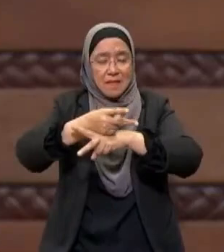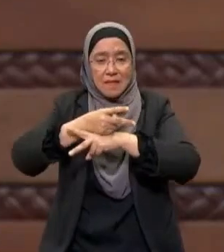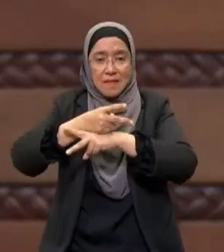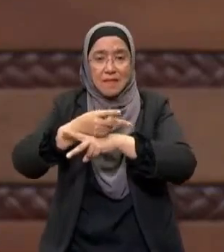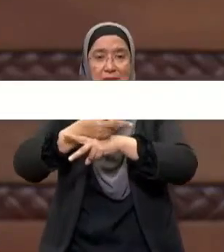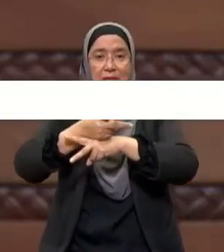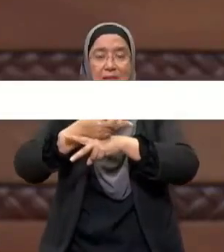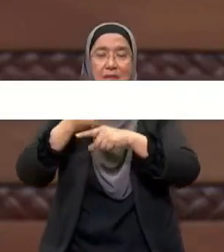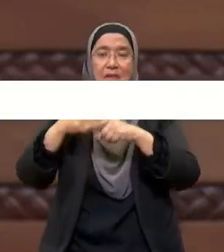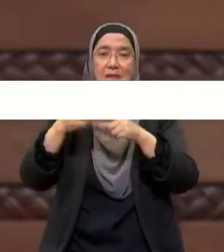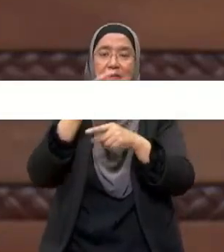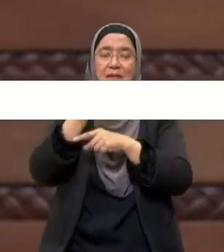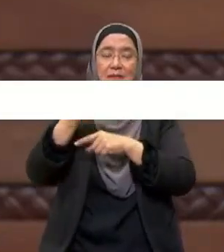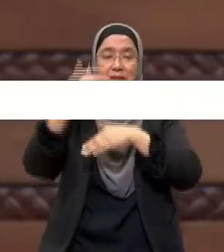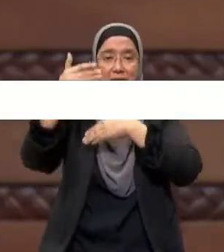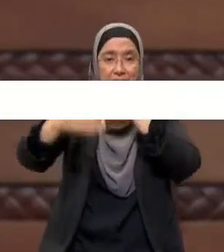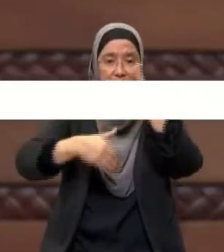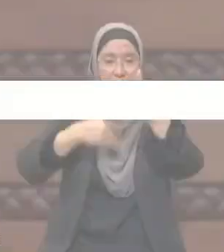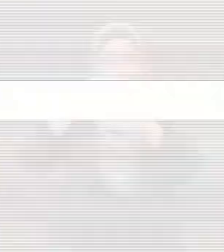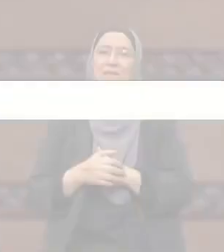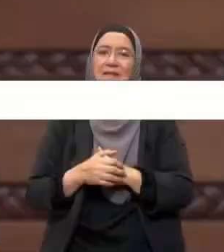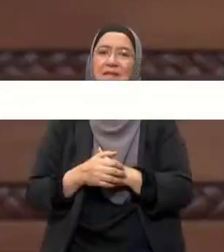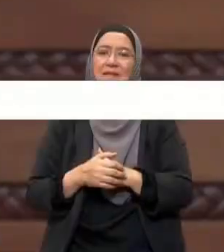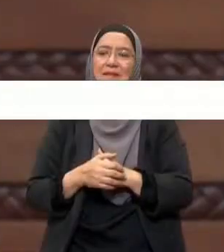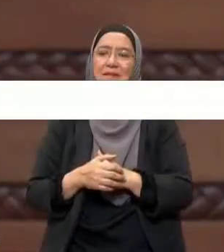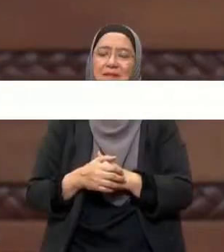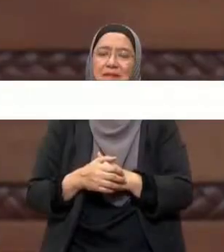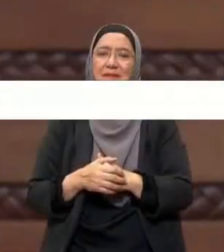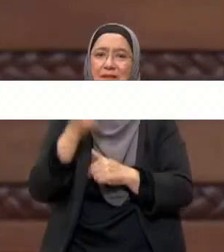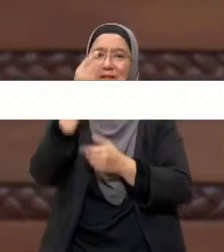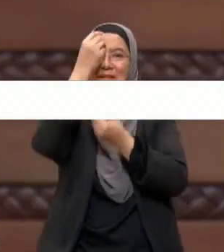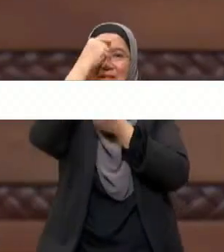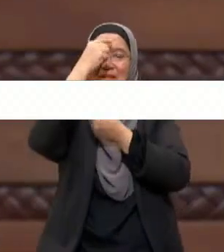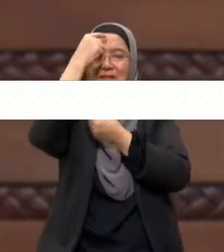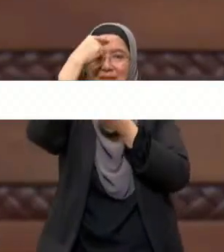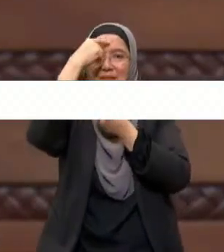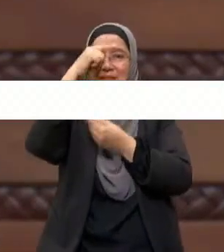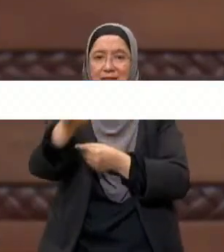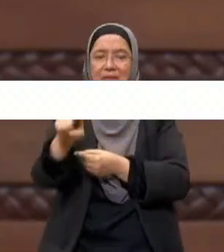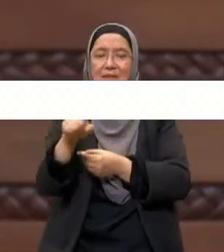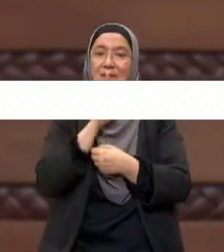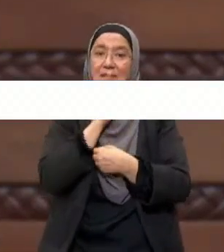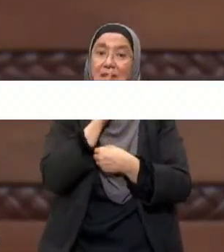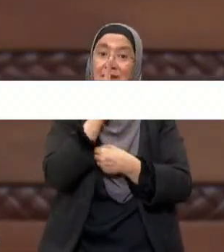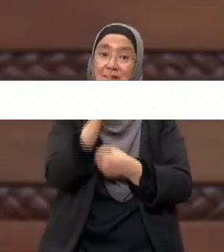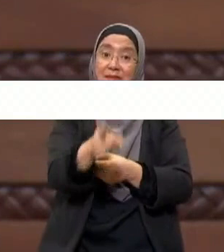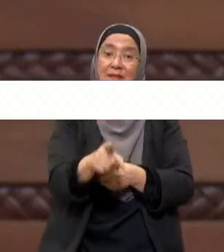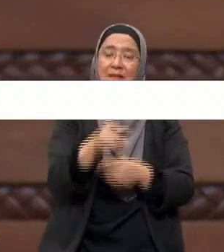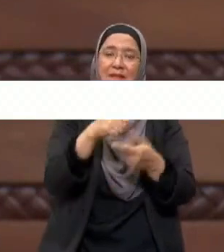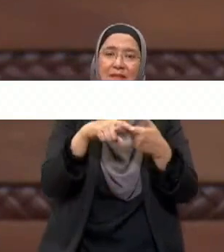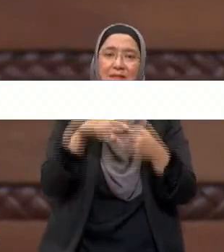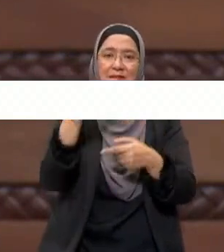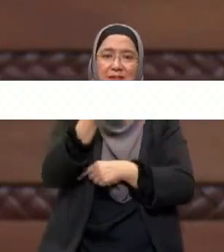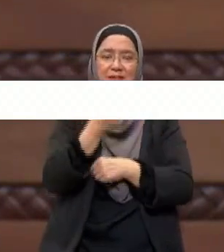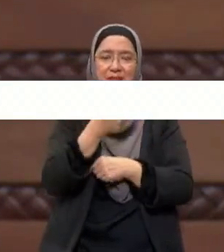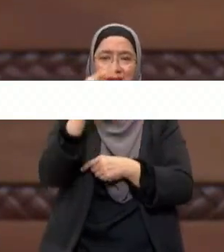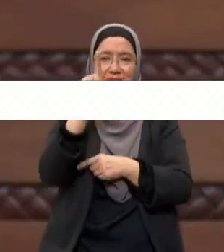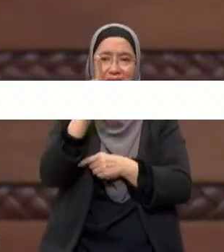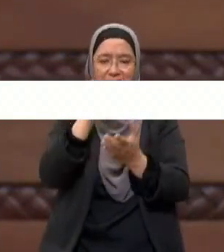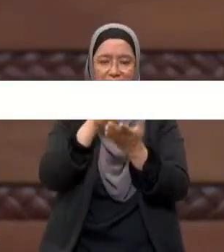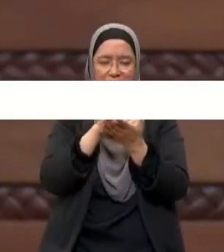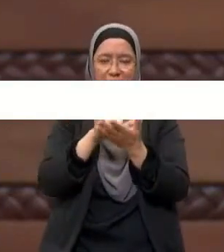pelancongan sini dan budaya motek bagi memastikan perkara berkaitan operasi Hotel berkukuhkan